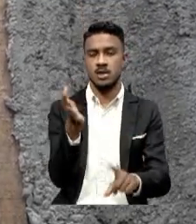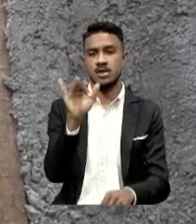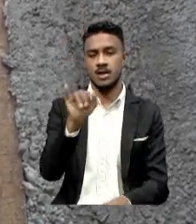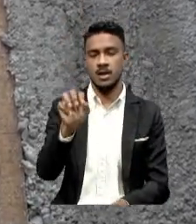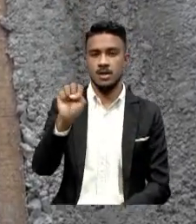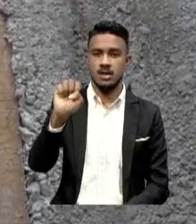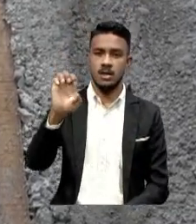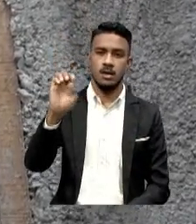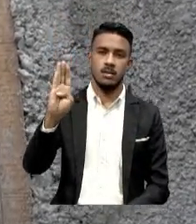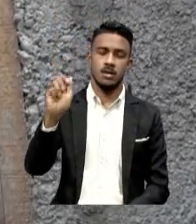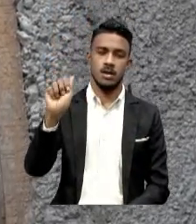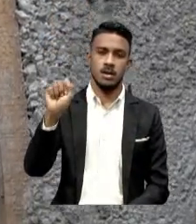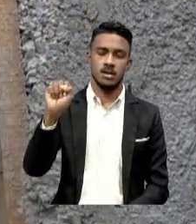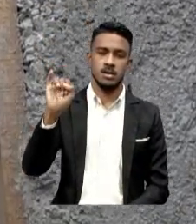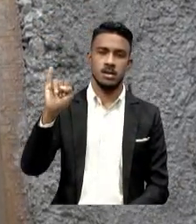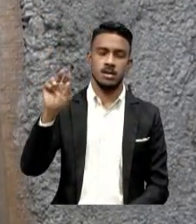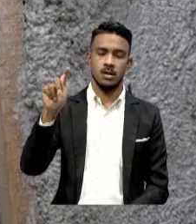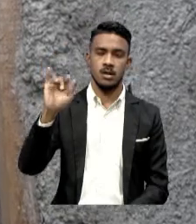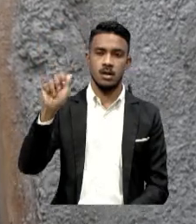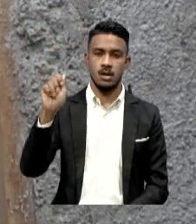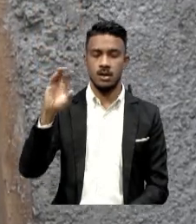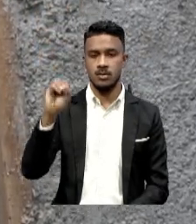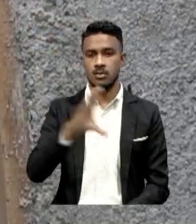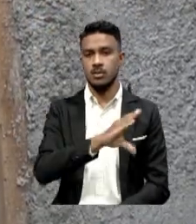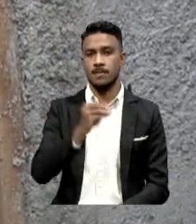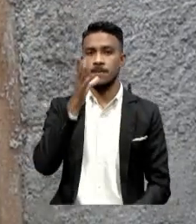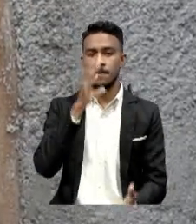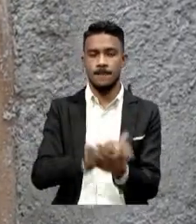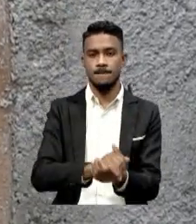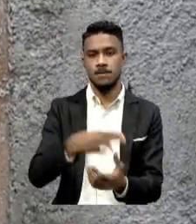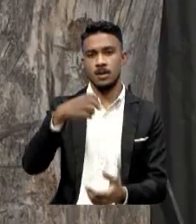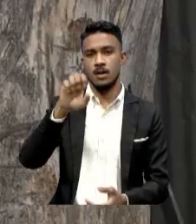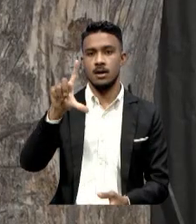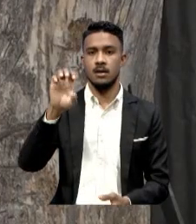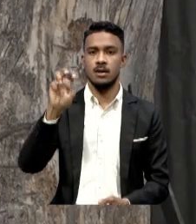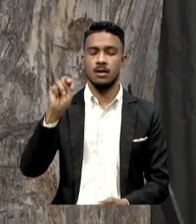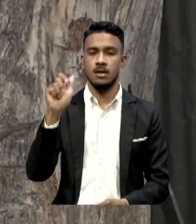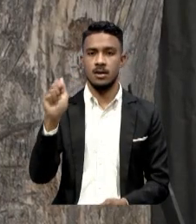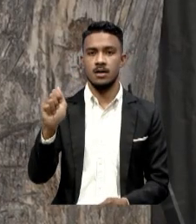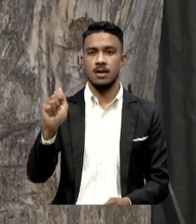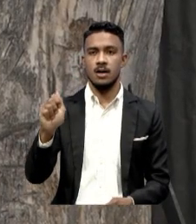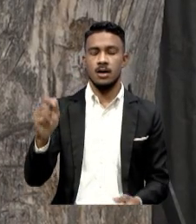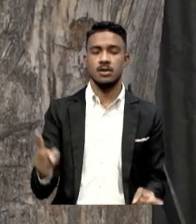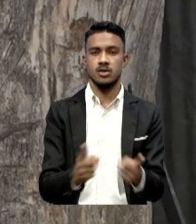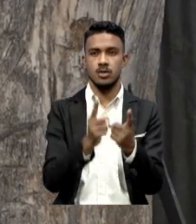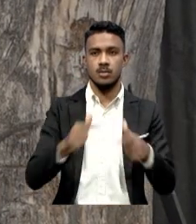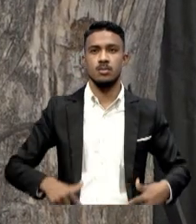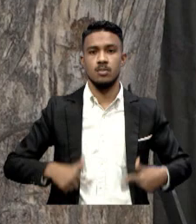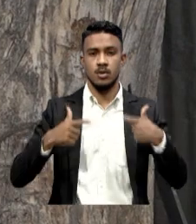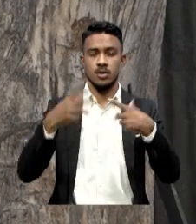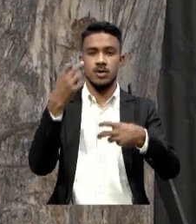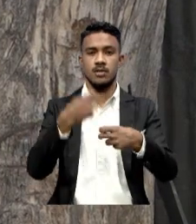honia kaben Elena Suárez nebe hasuru realidade Moris moru. Ia sira nia familia, mai be sira